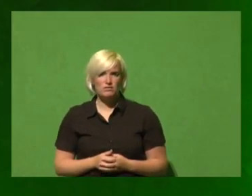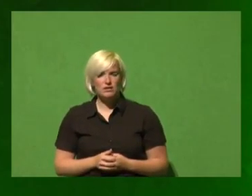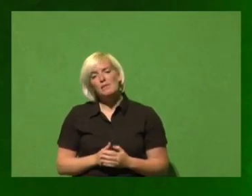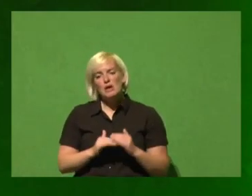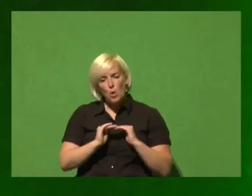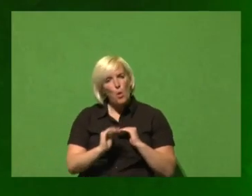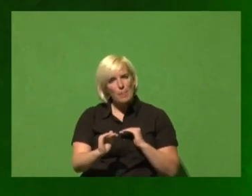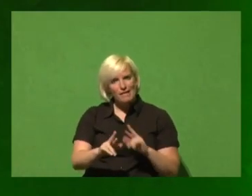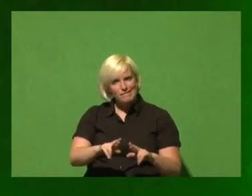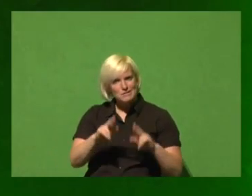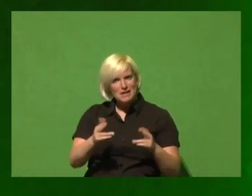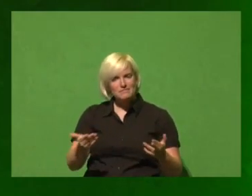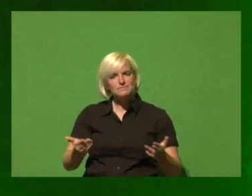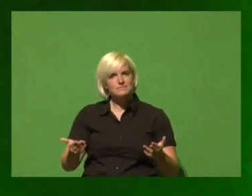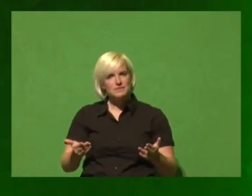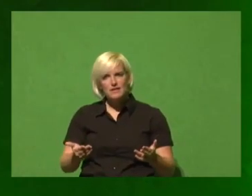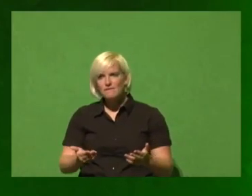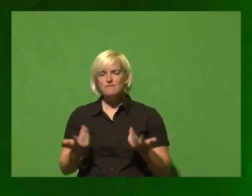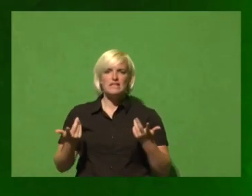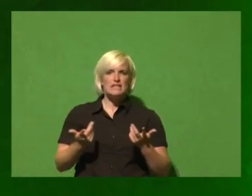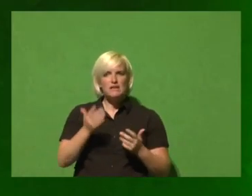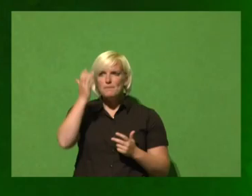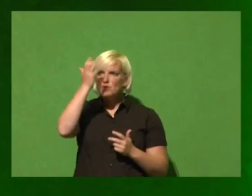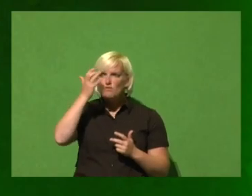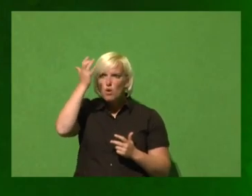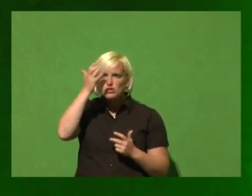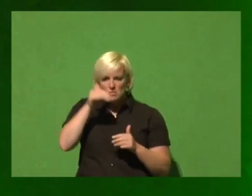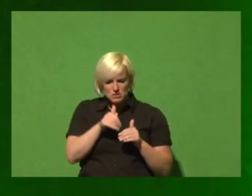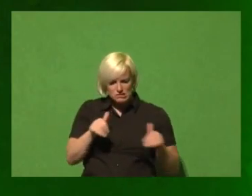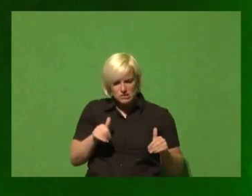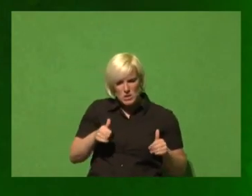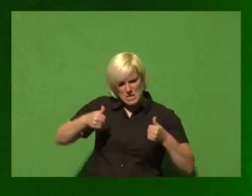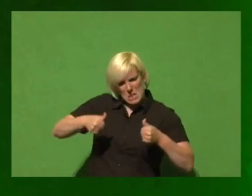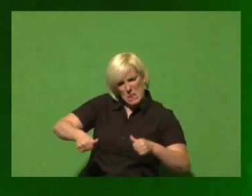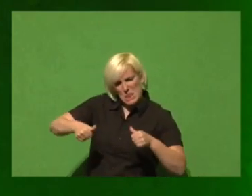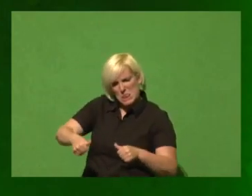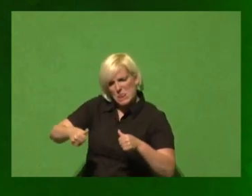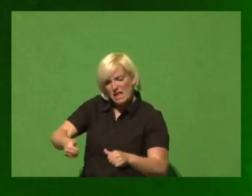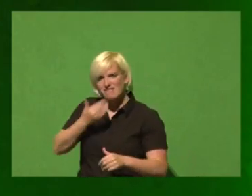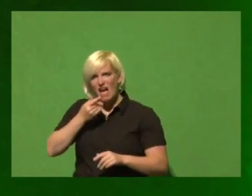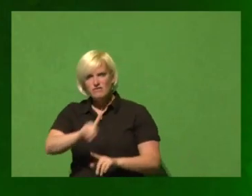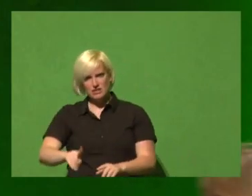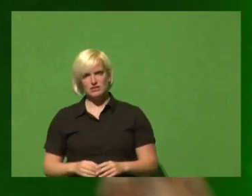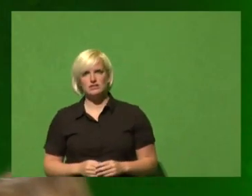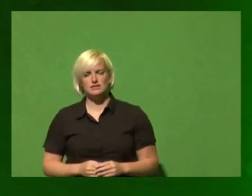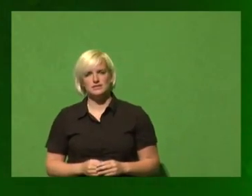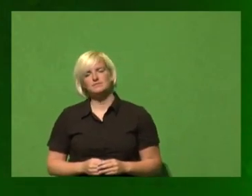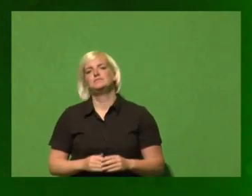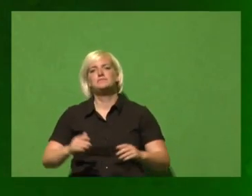Respektes ist, dass niemand seine Vorstellungen anderen aufoktroyieren darf. Ja.